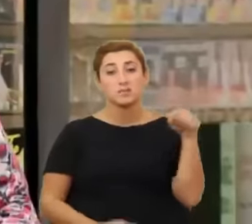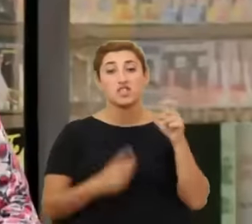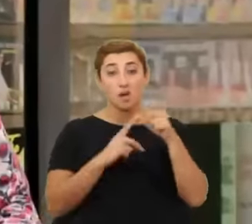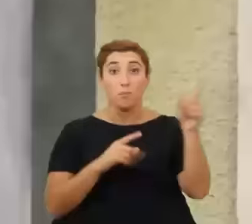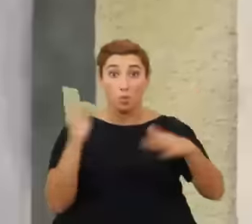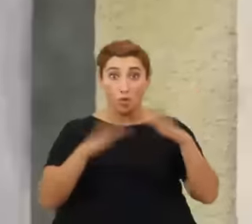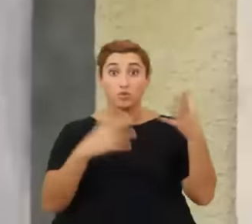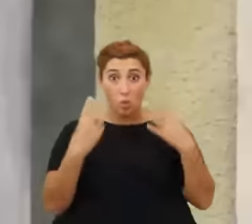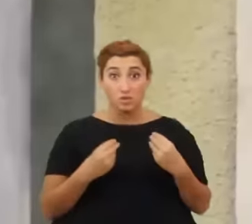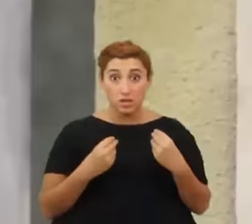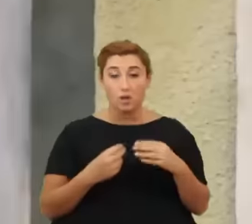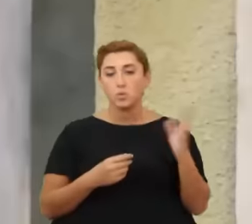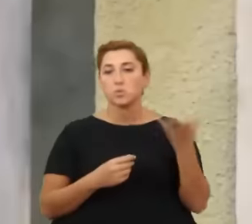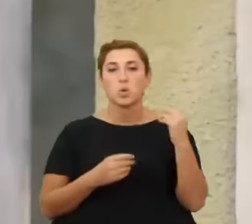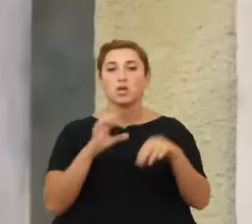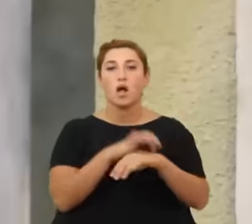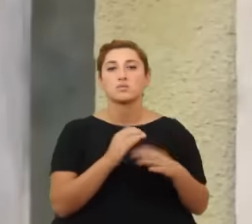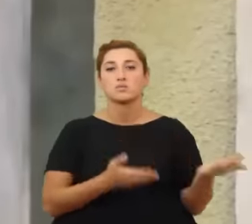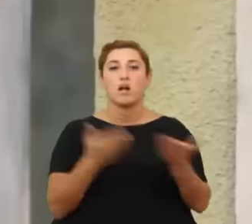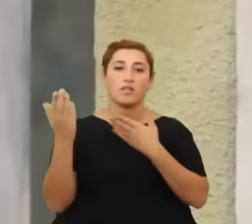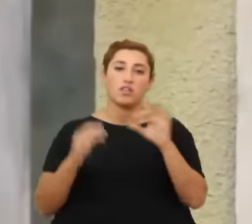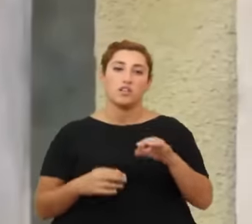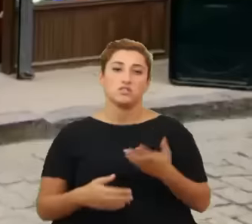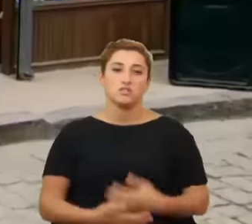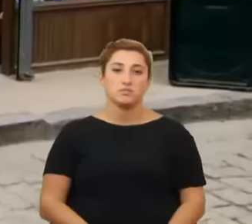böyle dövseydi çoktan hastanedeydi şimdi.